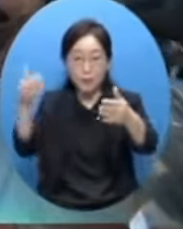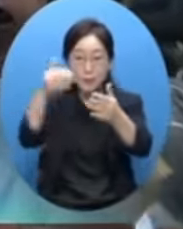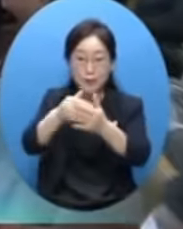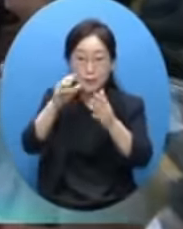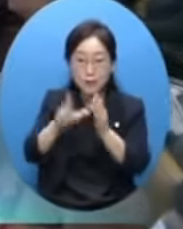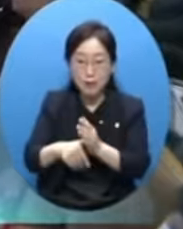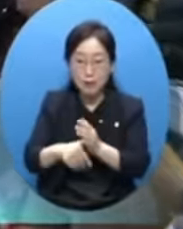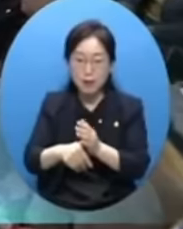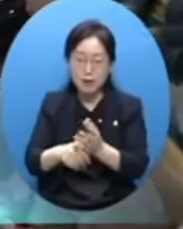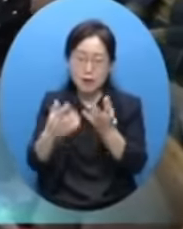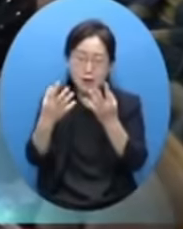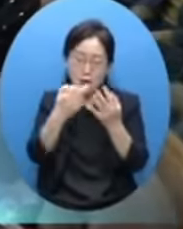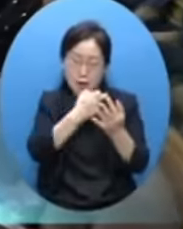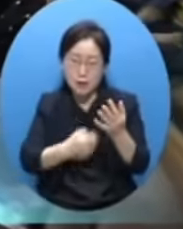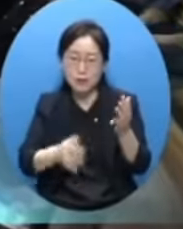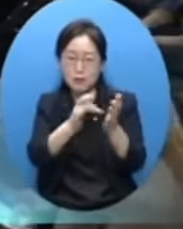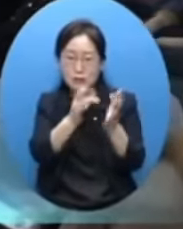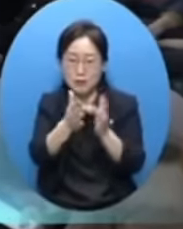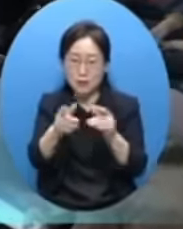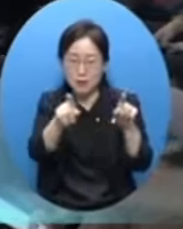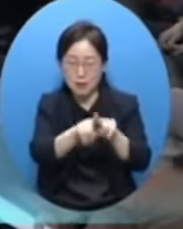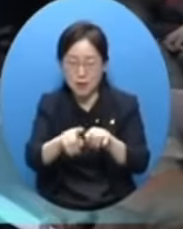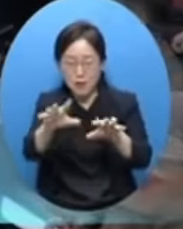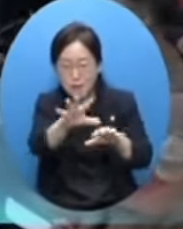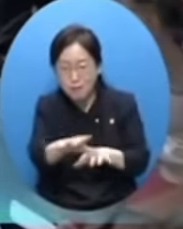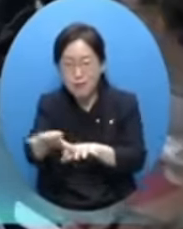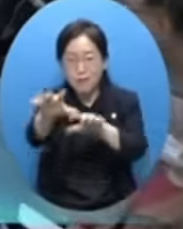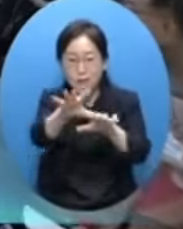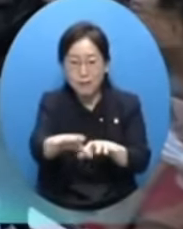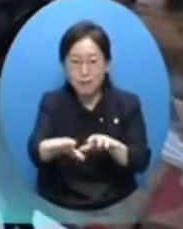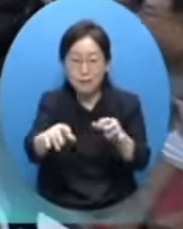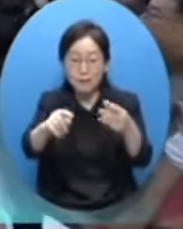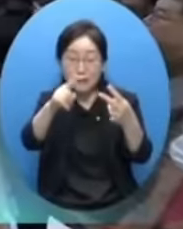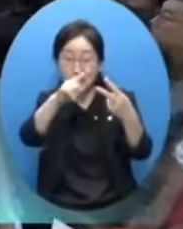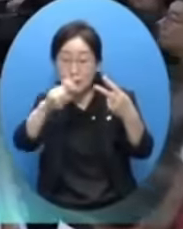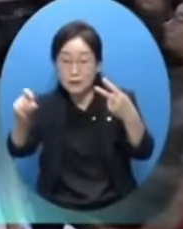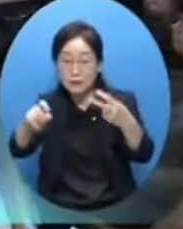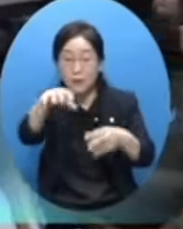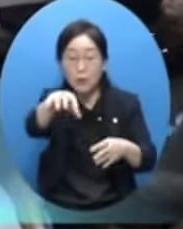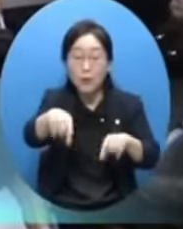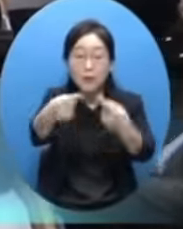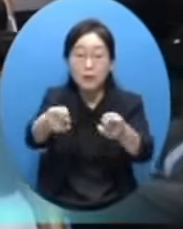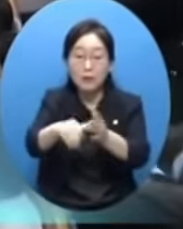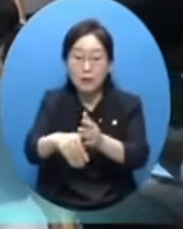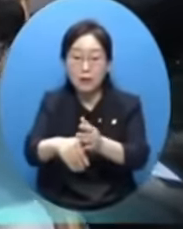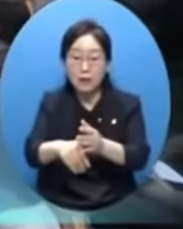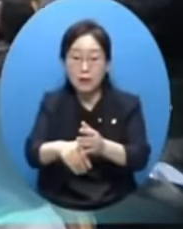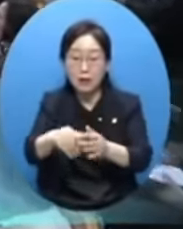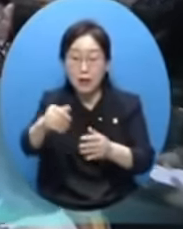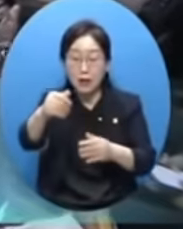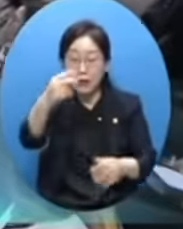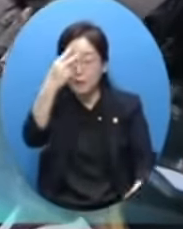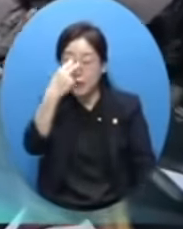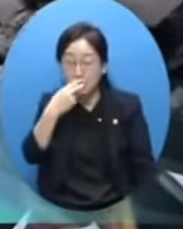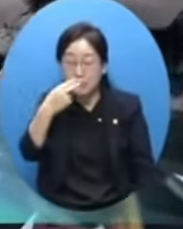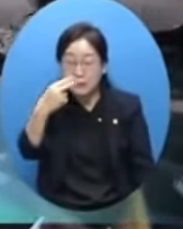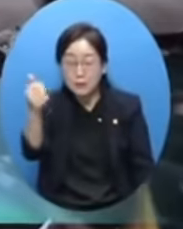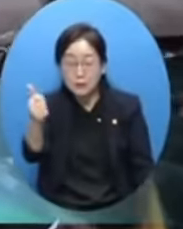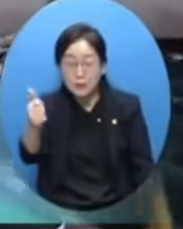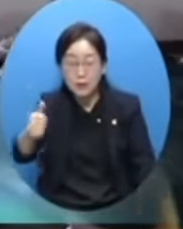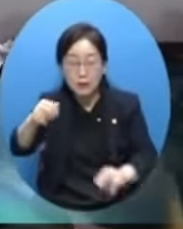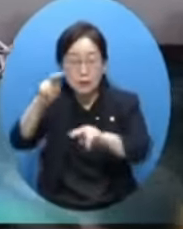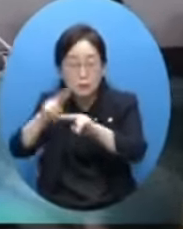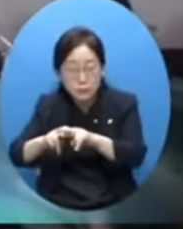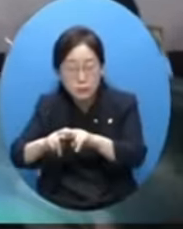허다한 무리와 함께 여리고에서 나가실 때에 디메오의 아들이 맹인 거지 바디메오가 길가에 앉았다가